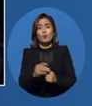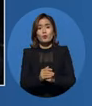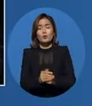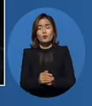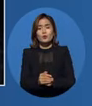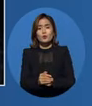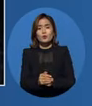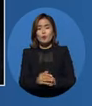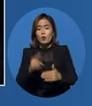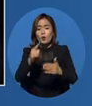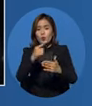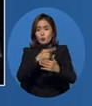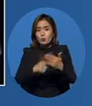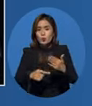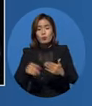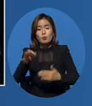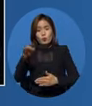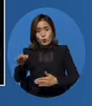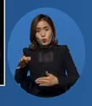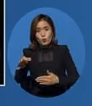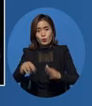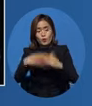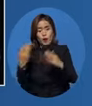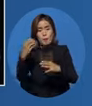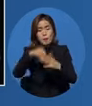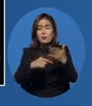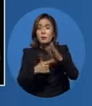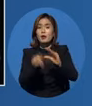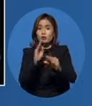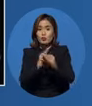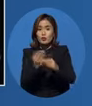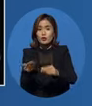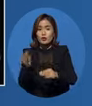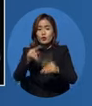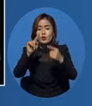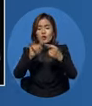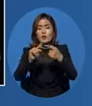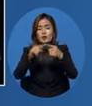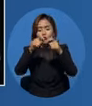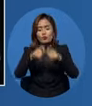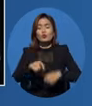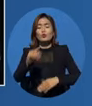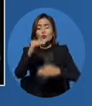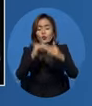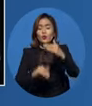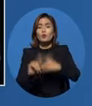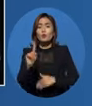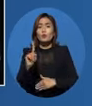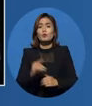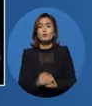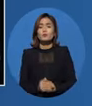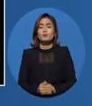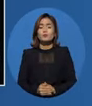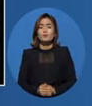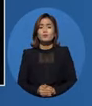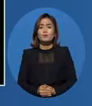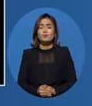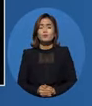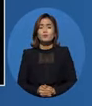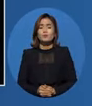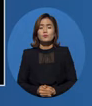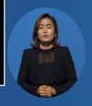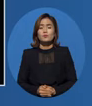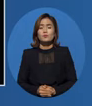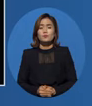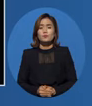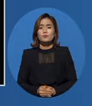손실보상 소급적용 까지 를 포함해서 이야기 하고 있는데 그것에 대한 의견은 어떠신지 좀 하십니까 4 저는